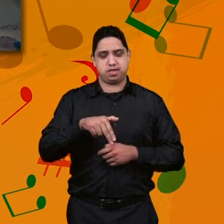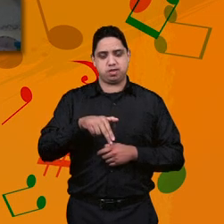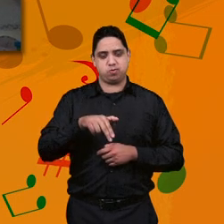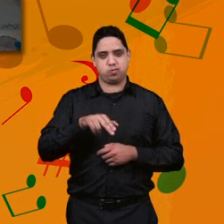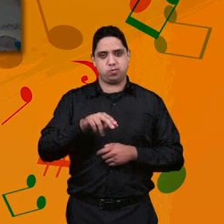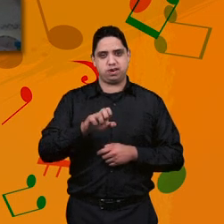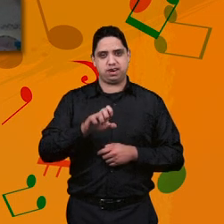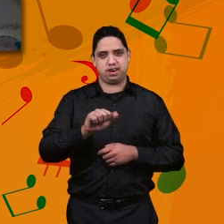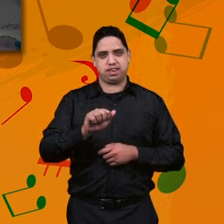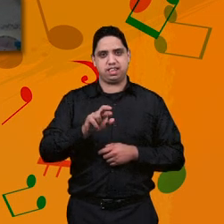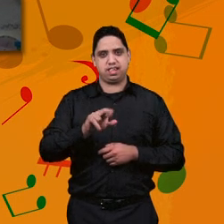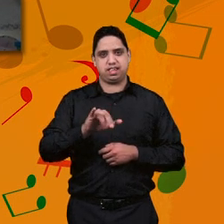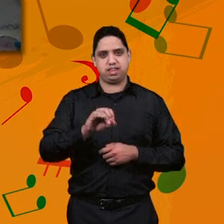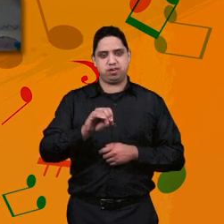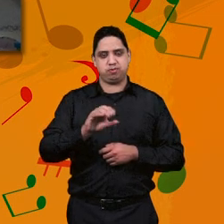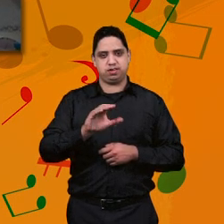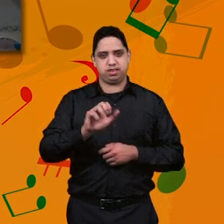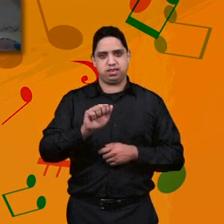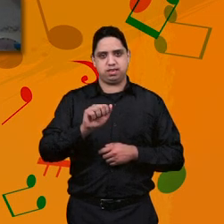Catarina.